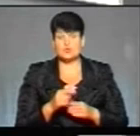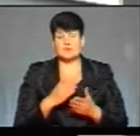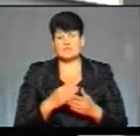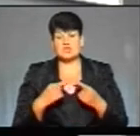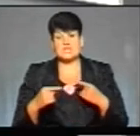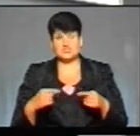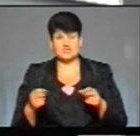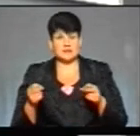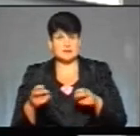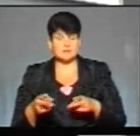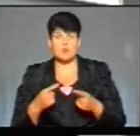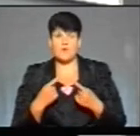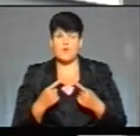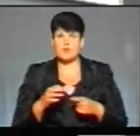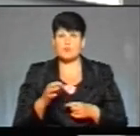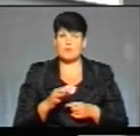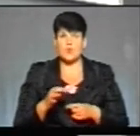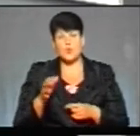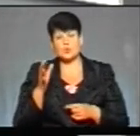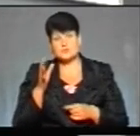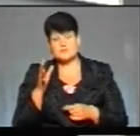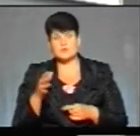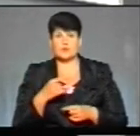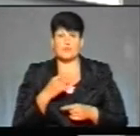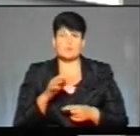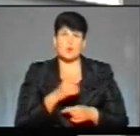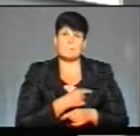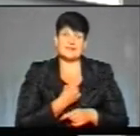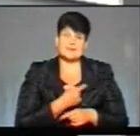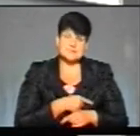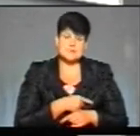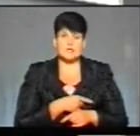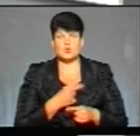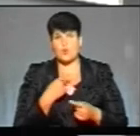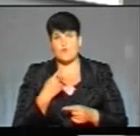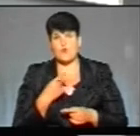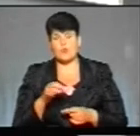так? Ми говоримо про освіту, ми говоримо про медицину, ми говоримо про